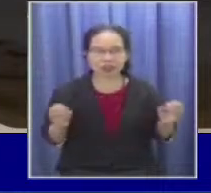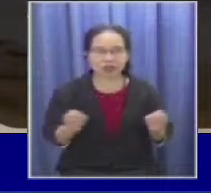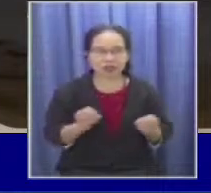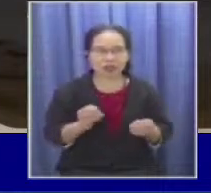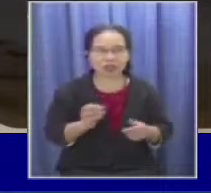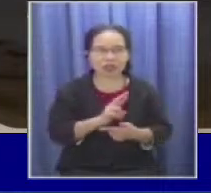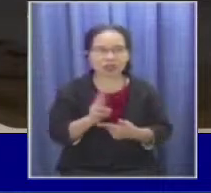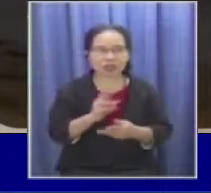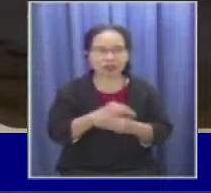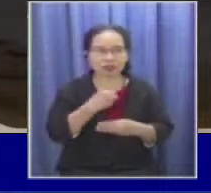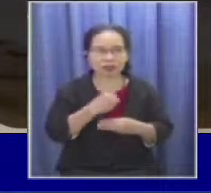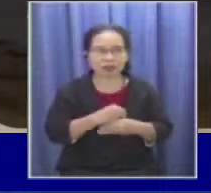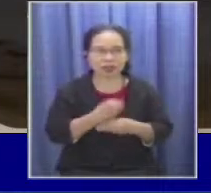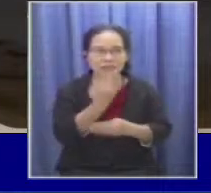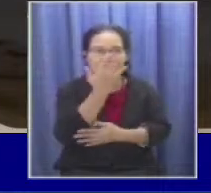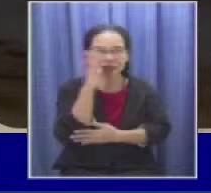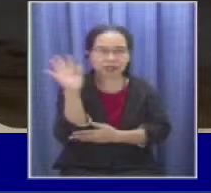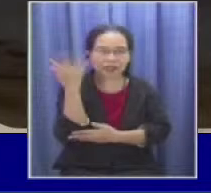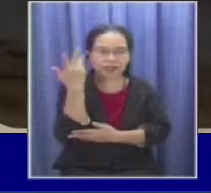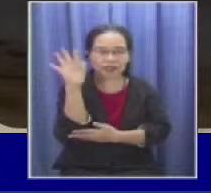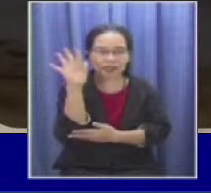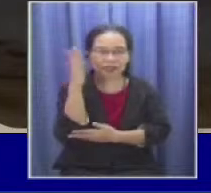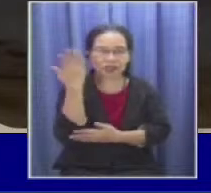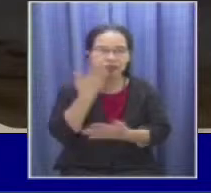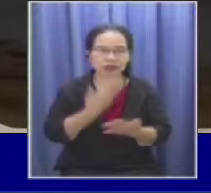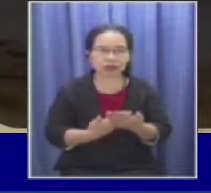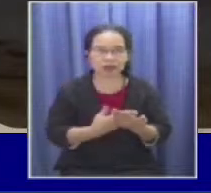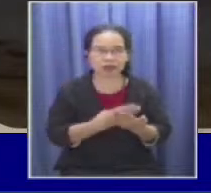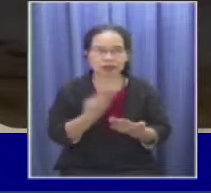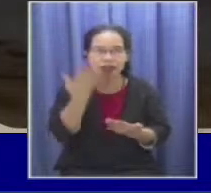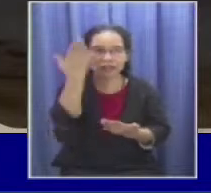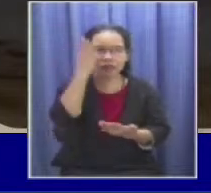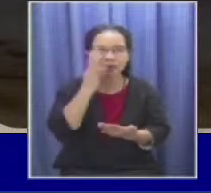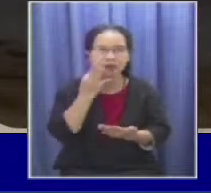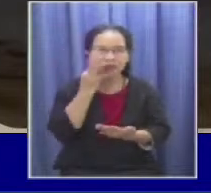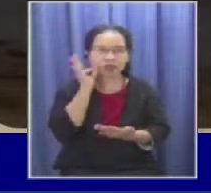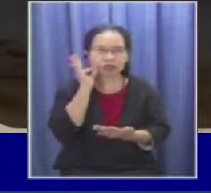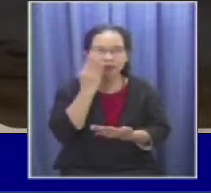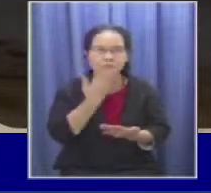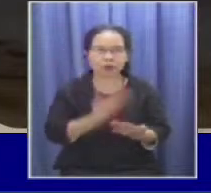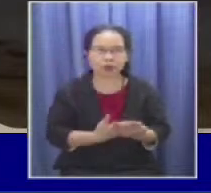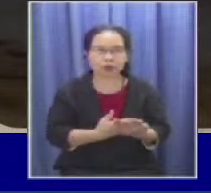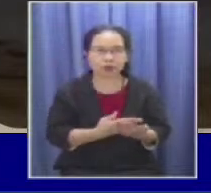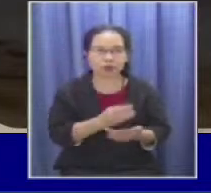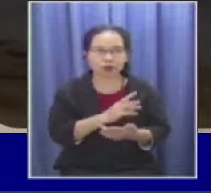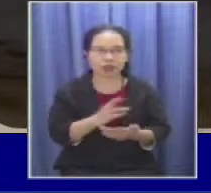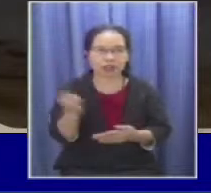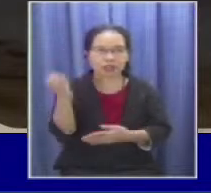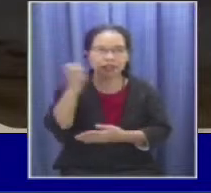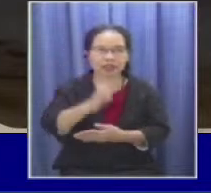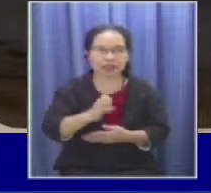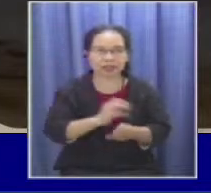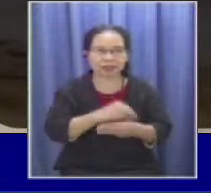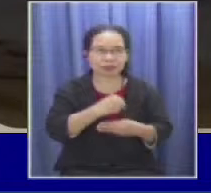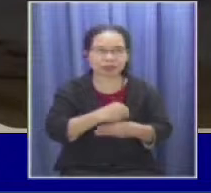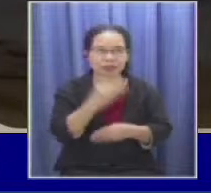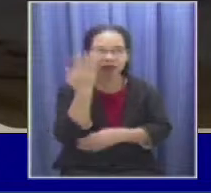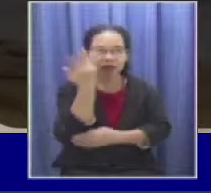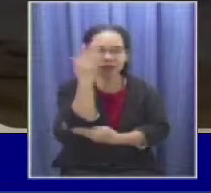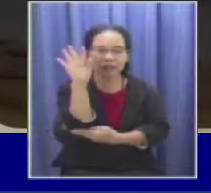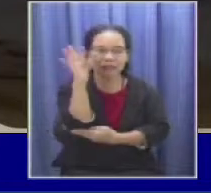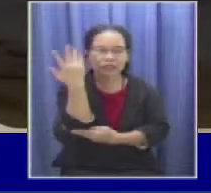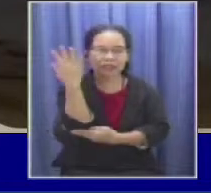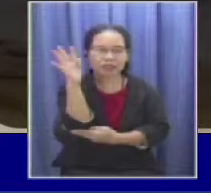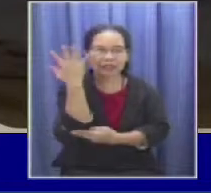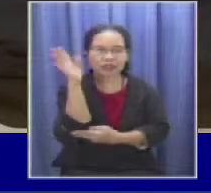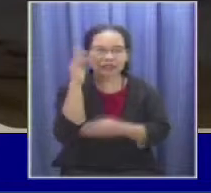mommedua no nye duapa na naaba aya abapa anase medua no nye duabane na